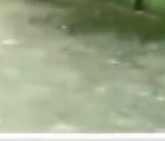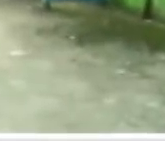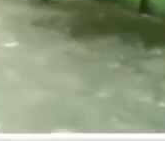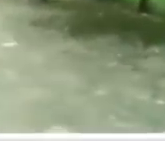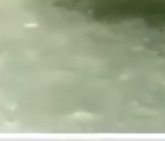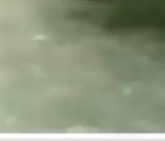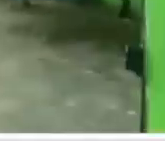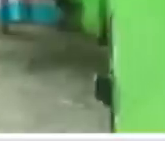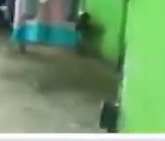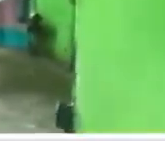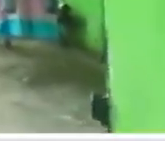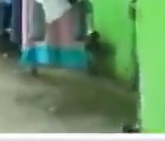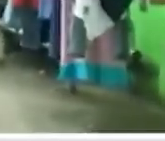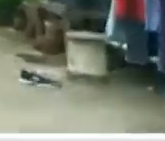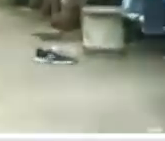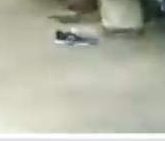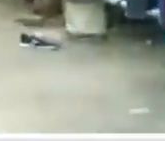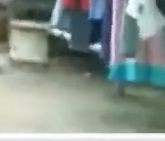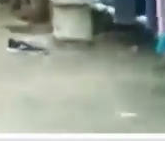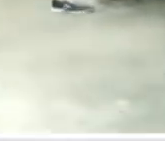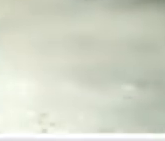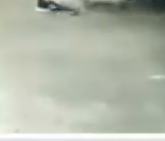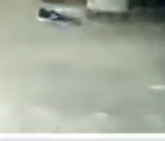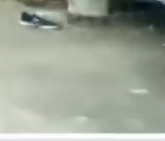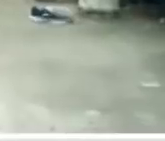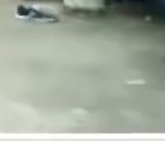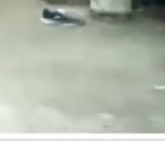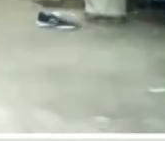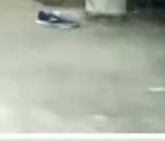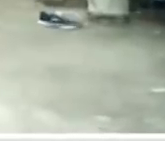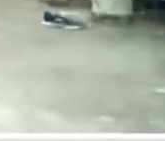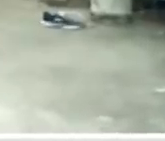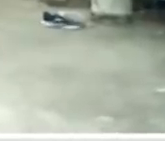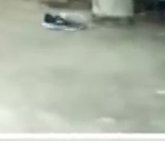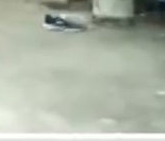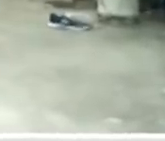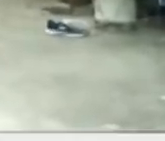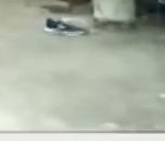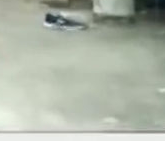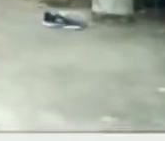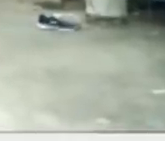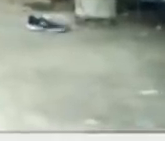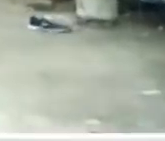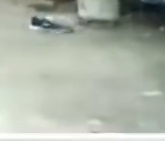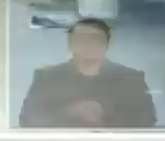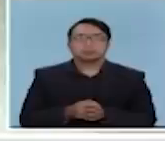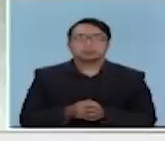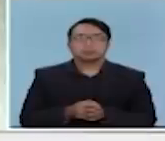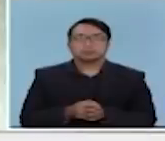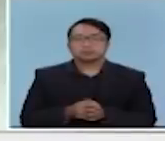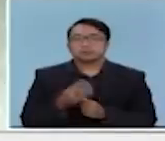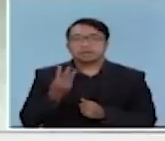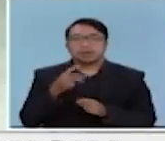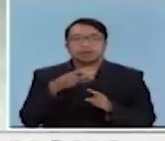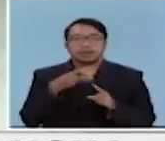sita, handphone dan sebagainya. Kemudian motivasinya adalah untuk meningkatkan subscribe, karena yang bersangkutan profesi juga